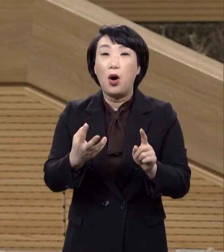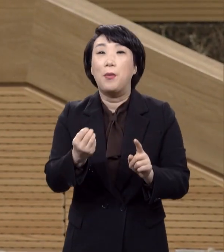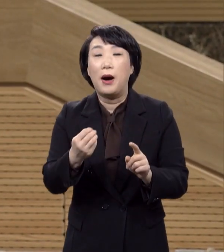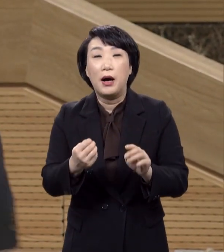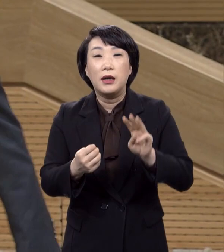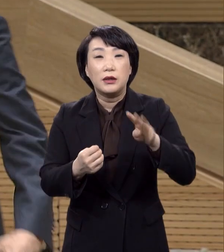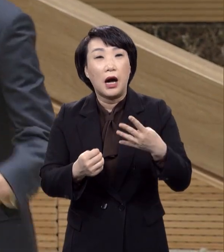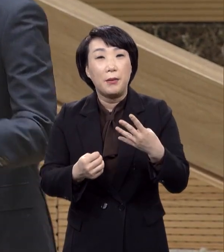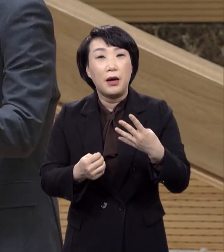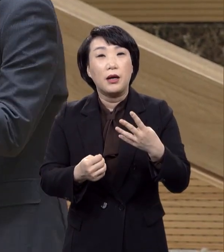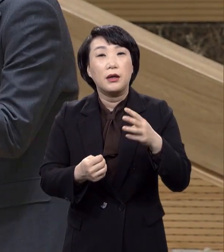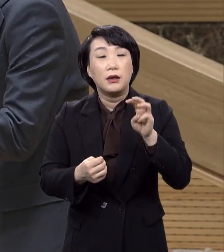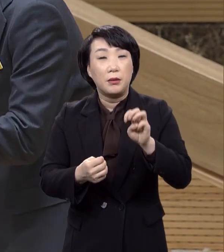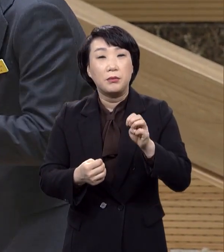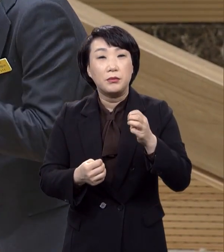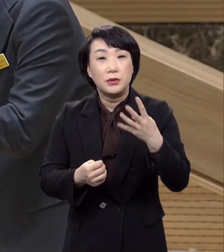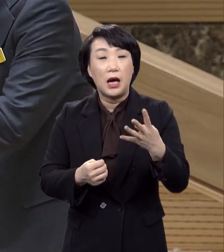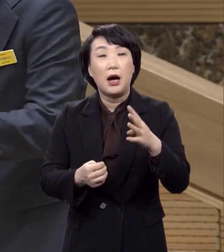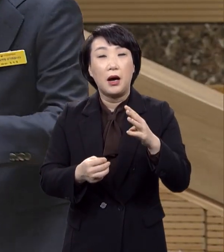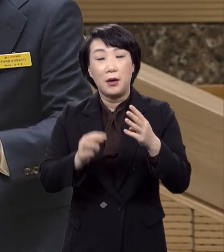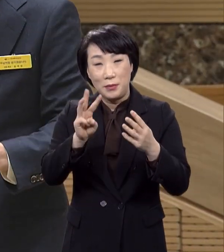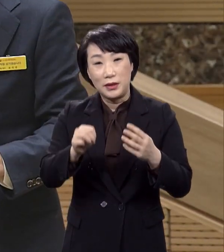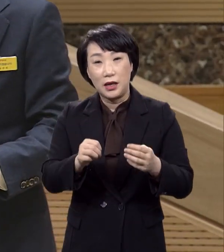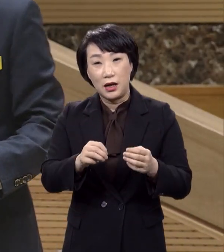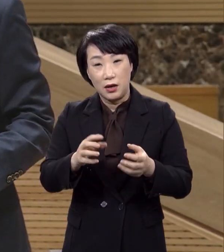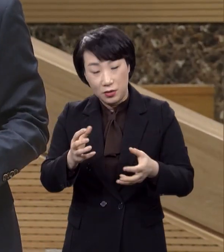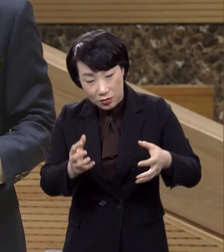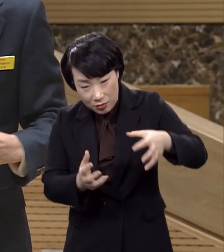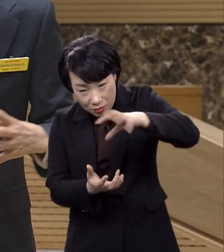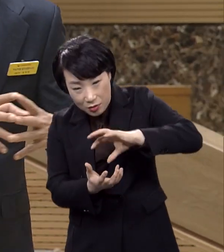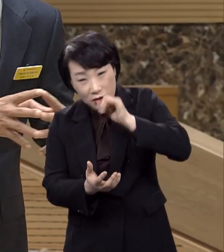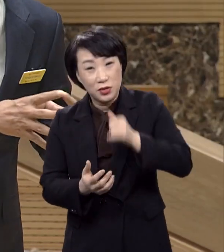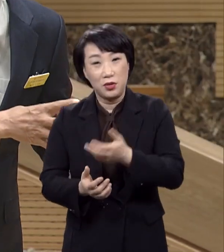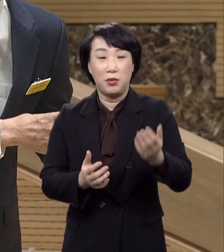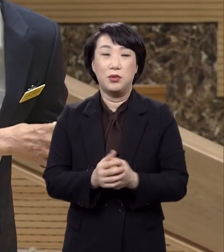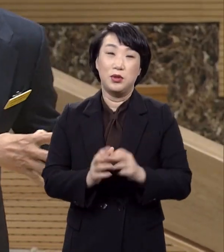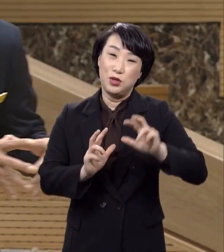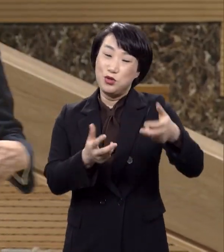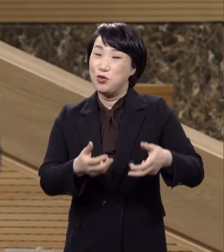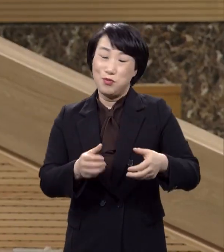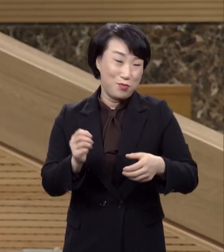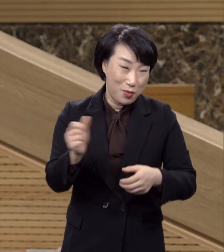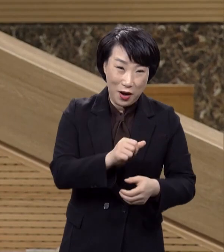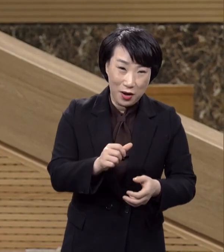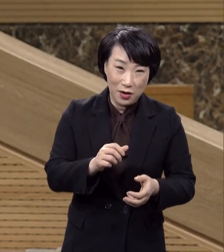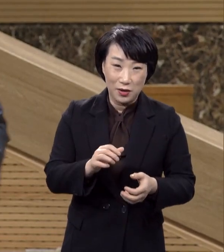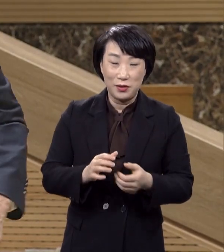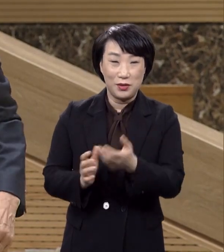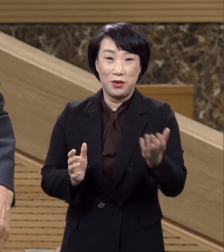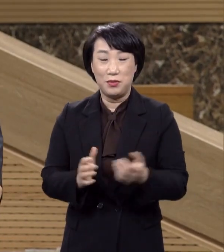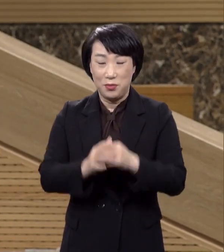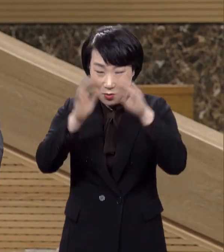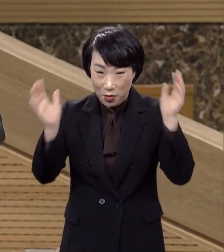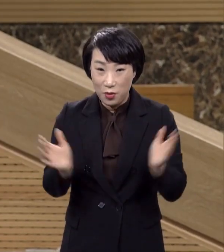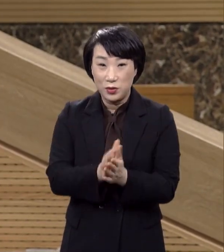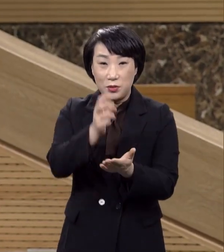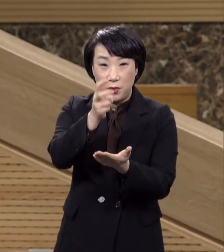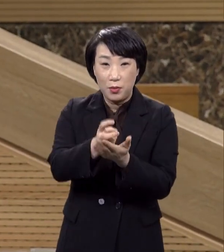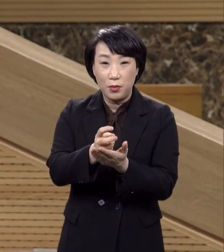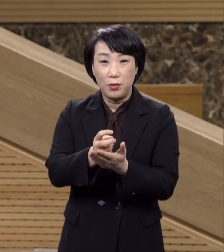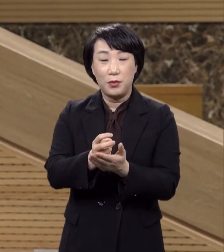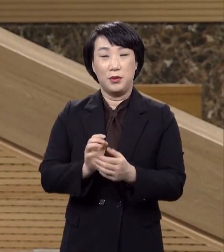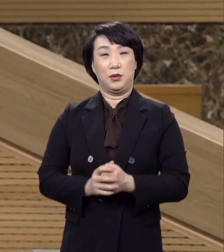440 몇 미터를 가는데 엄청나게 빨리 돌아갑니다. 이런 지구의 모든 법칙 속에서 어떤